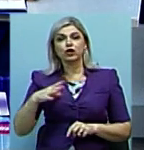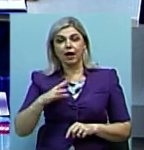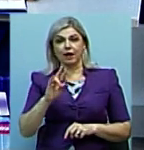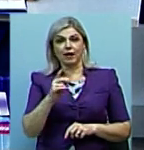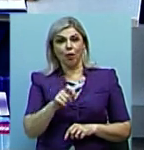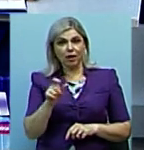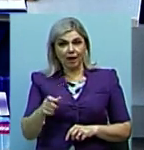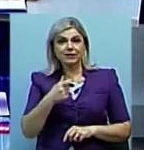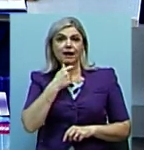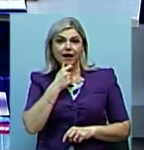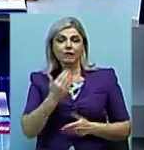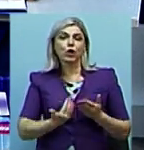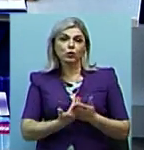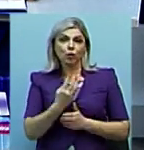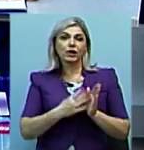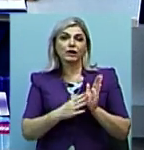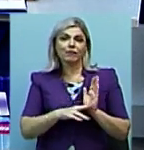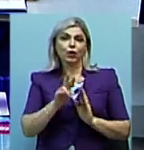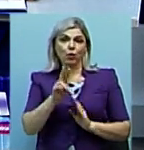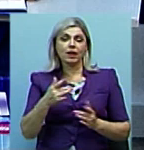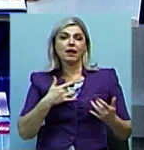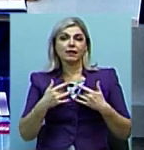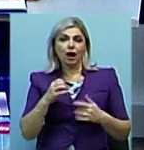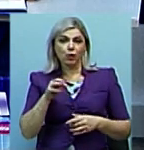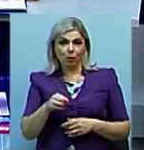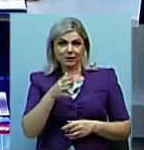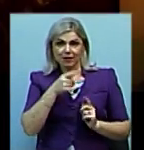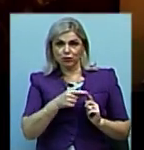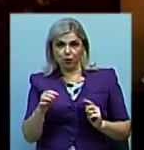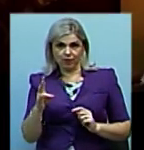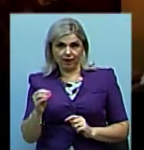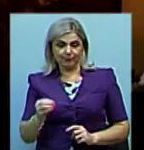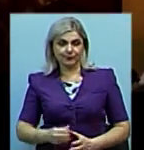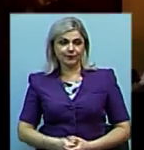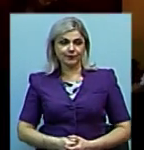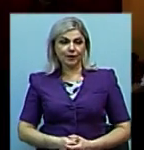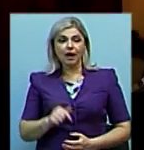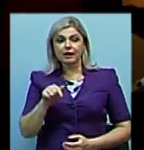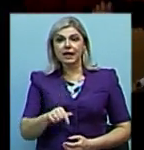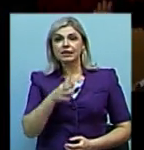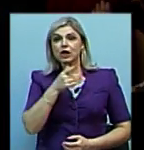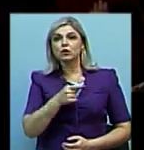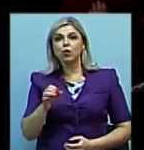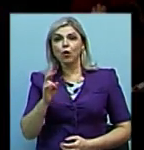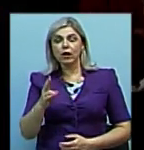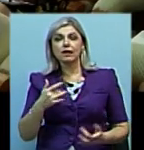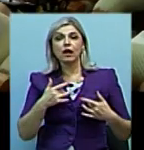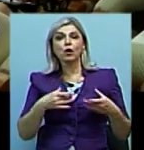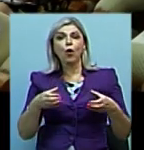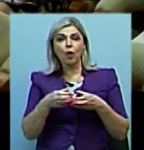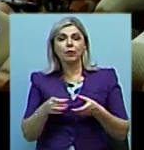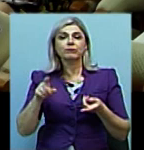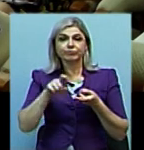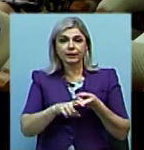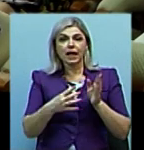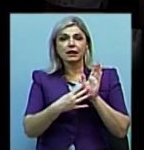миколаївського глядача у новому 92-му театральному сезоні. Цього сезону до театральної команди приєднається 9